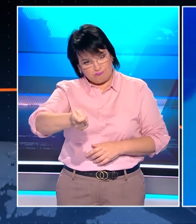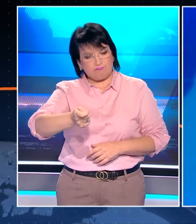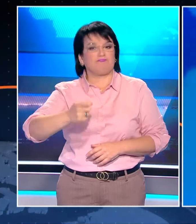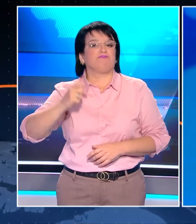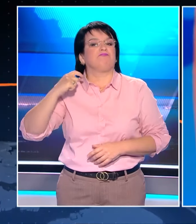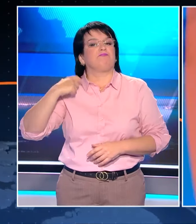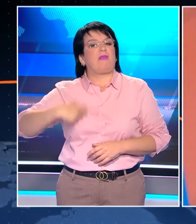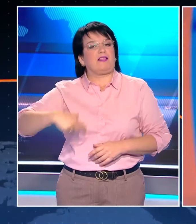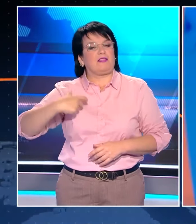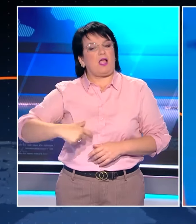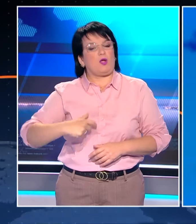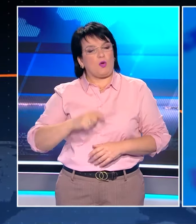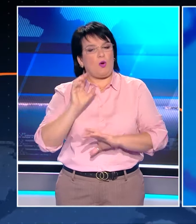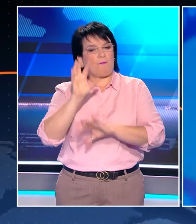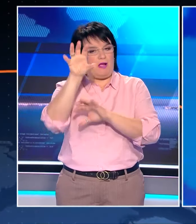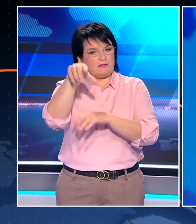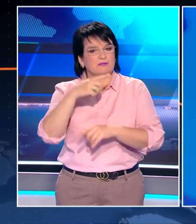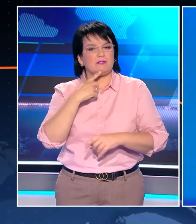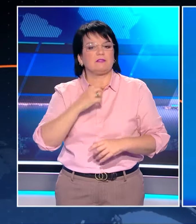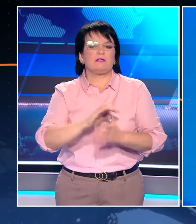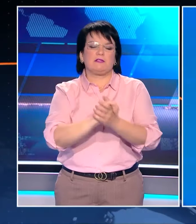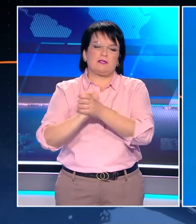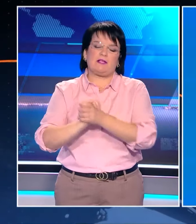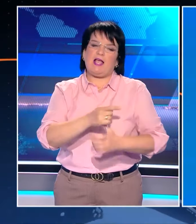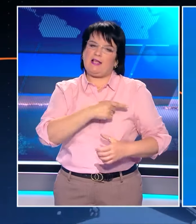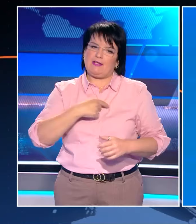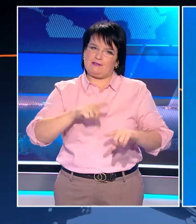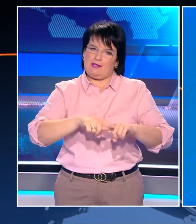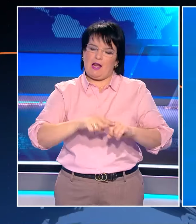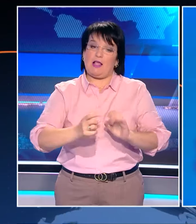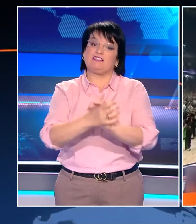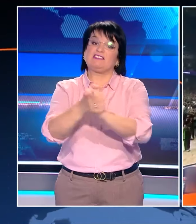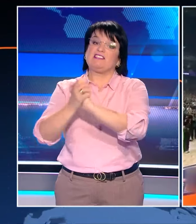Παναθηναϊκού. Συγχαρητήρια μηνύματα και από την πολιτική ηγεσία της χώρας.